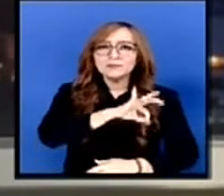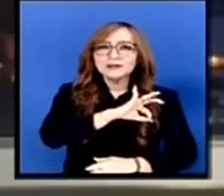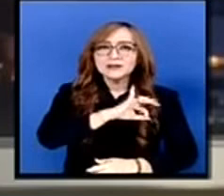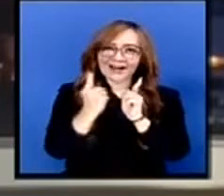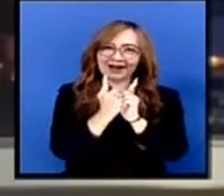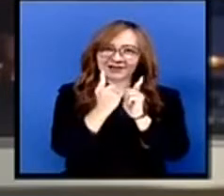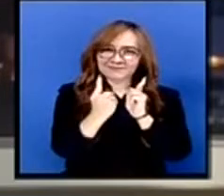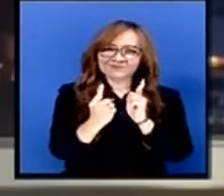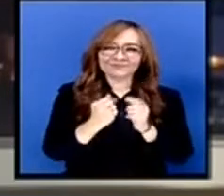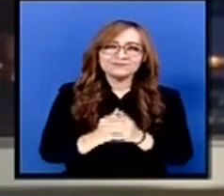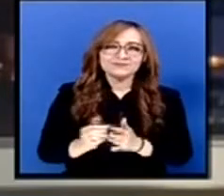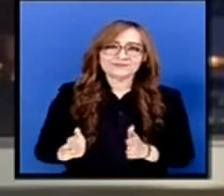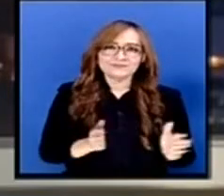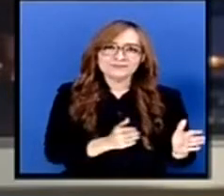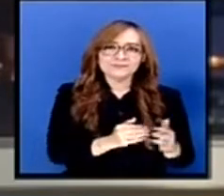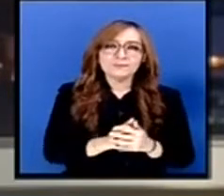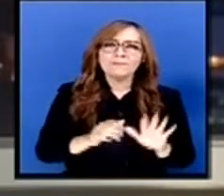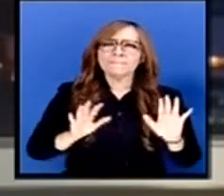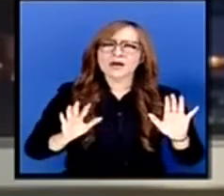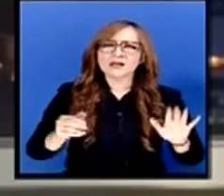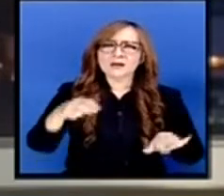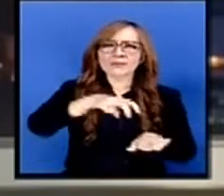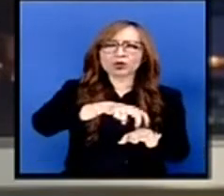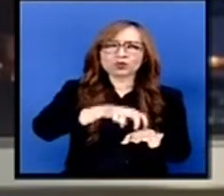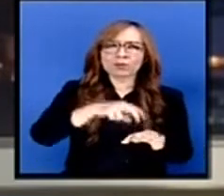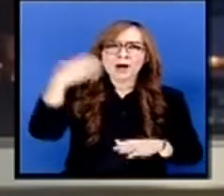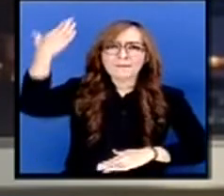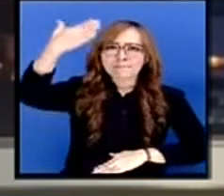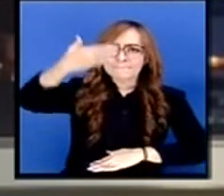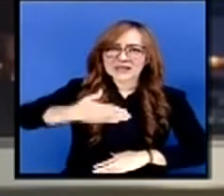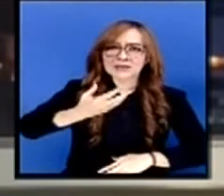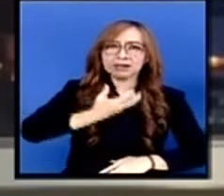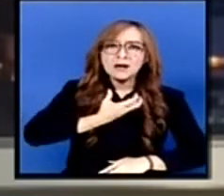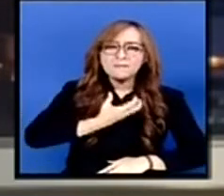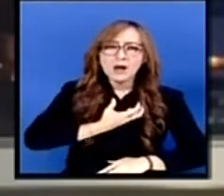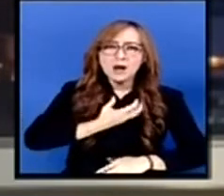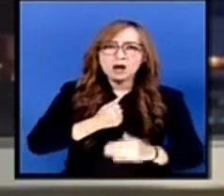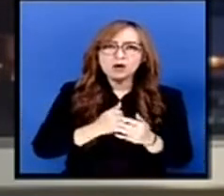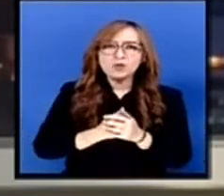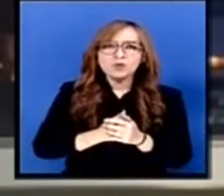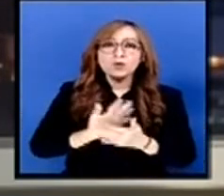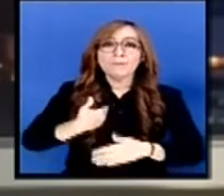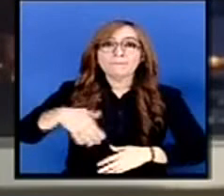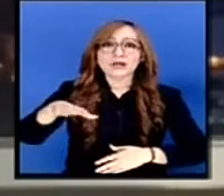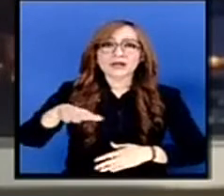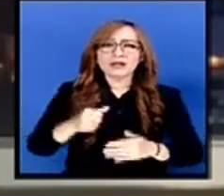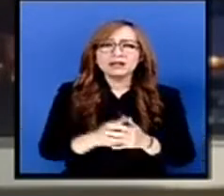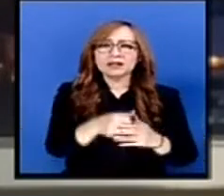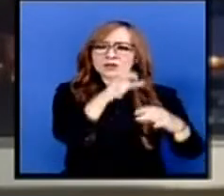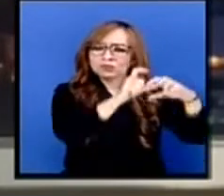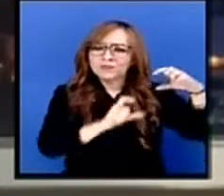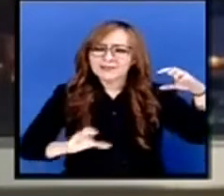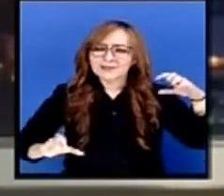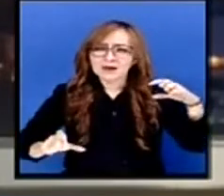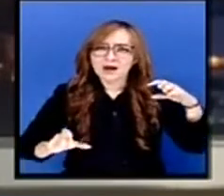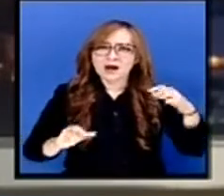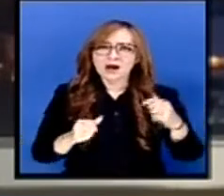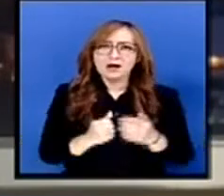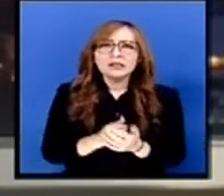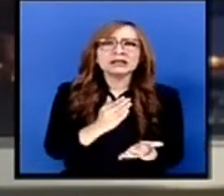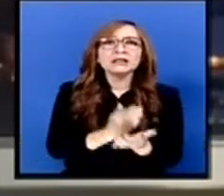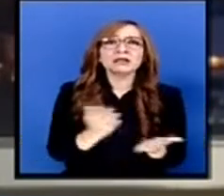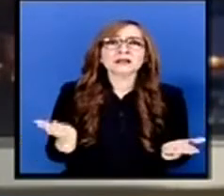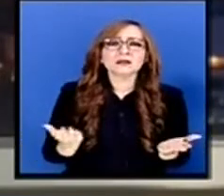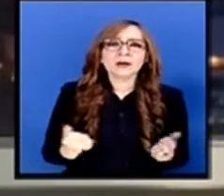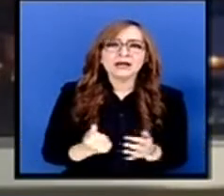Widodo. Ratusan penumpang bus yang hendak melanjutkan perjalanan ke Pulau Sumatera terlantar di dermaga eksekutif Pelabuhan